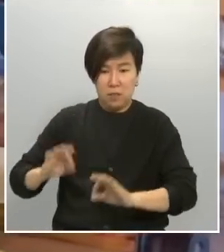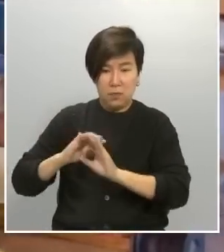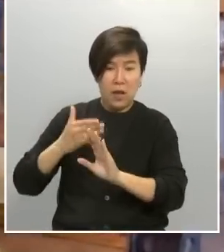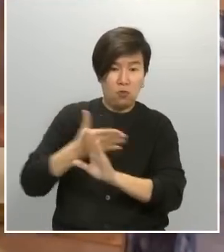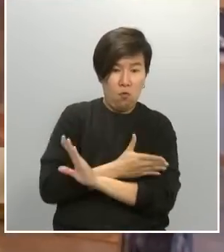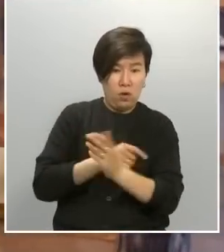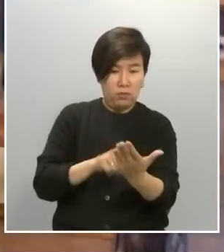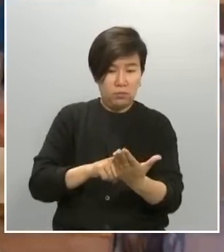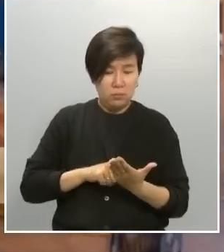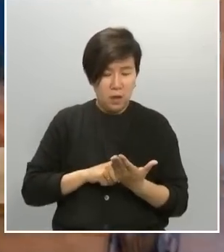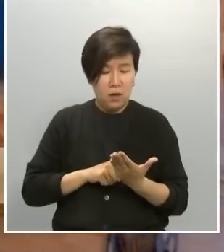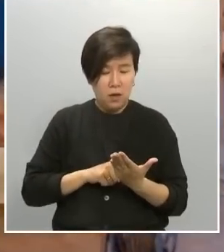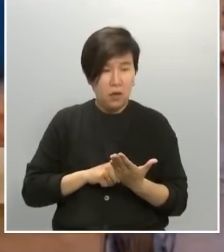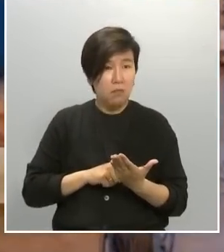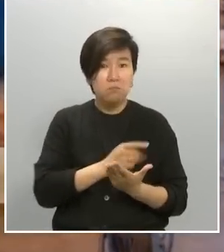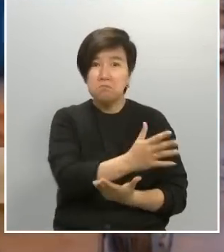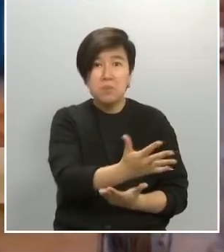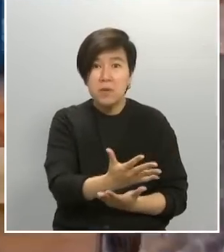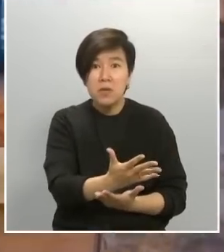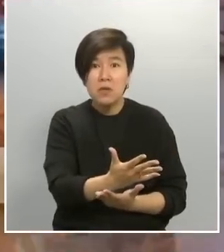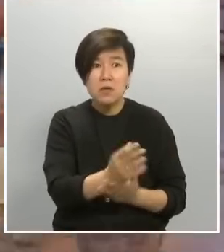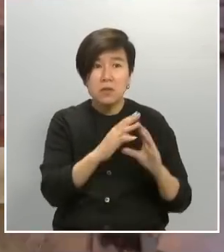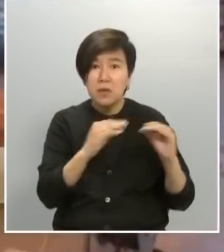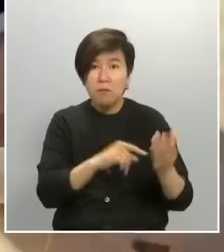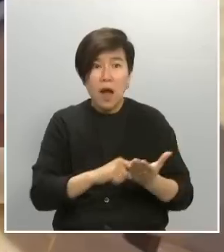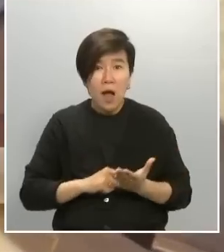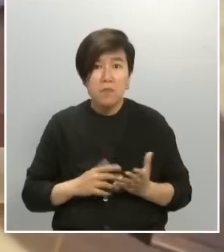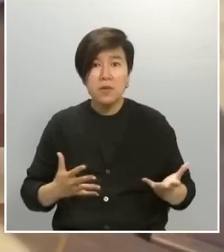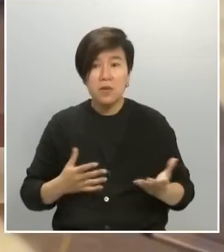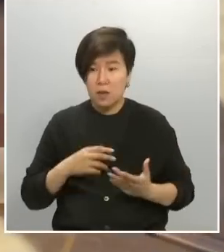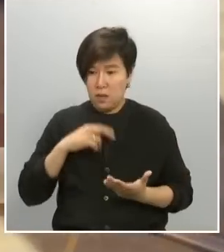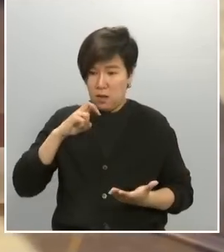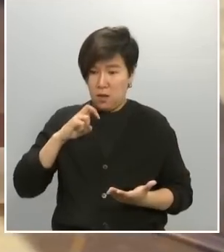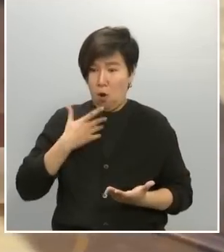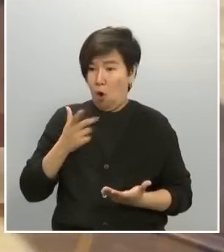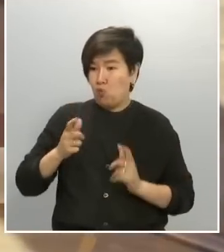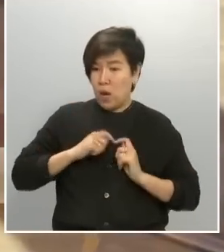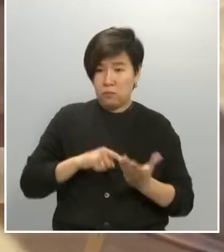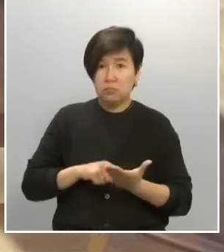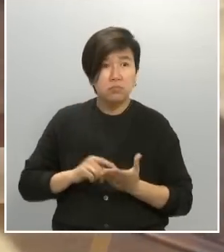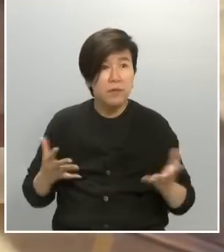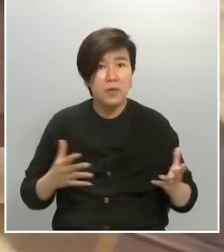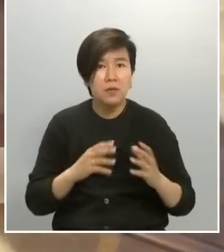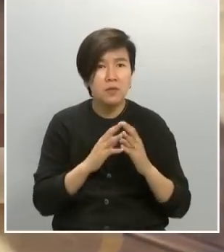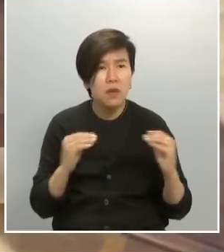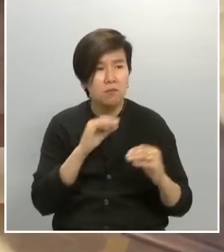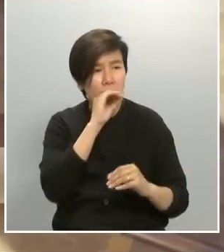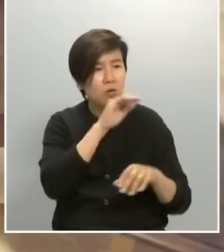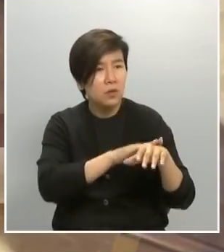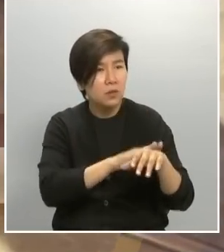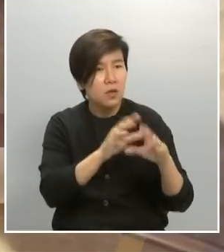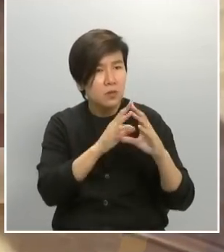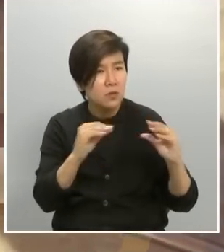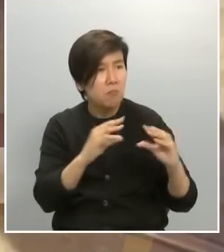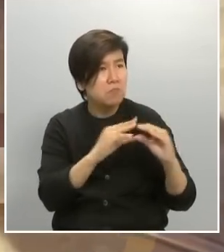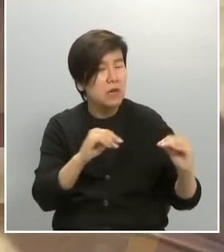ผู้จัดก็นิ่งเงียบไปพอบอกอีกทีก็ยังนิ่งเงียบไปอีกมารู้อีกที1สัปดาห์ก่อนจัดงานแล้วก็เส้นทางมันก็ไม่ถูกต้องด้วยแถมวิ่งเ